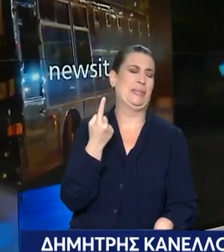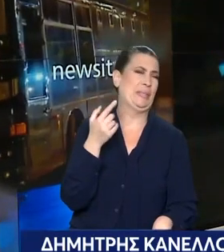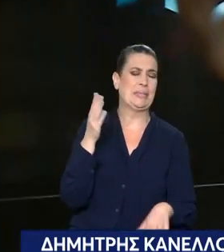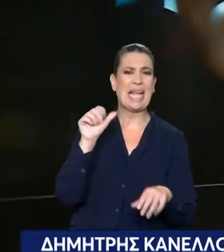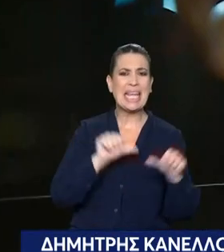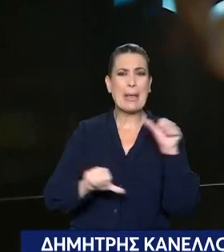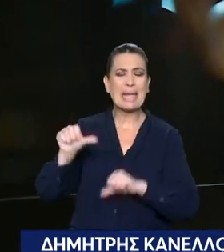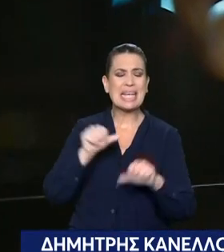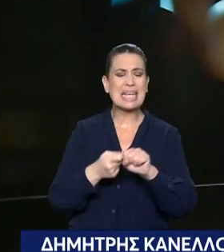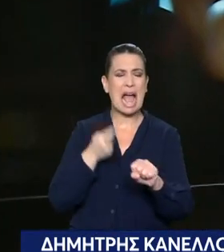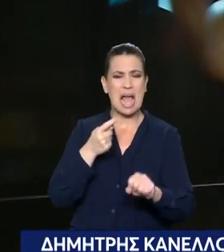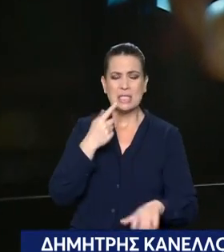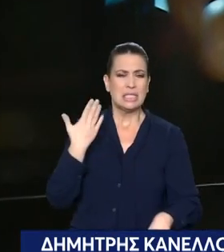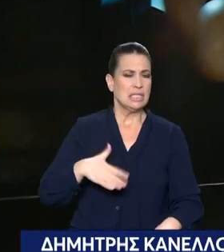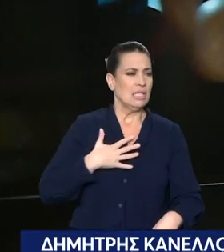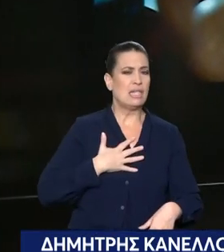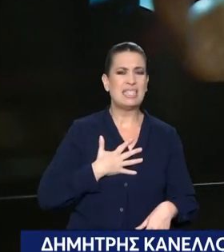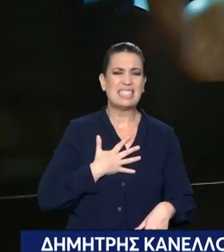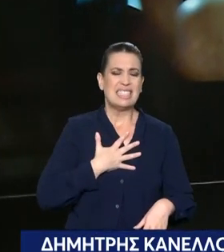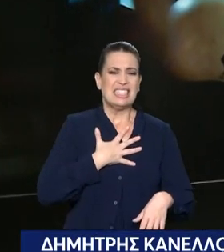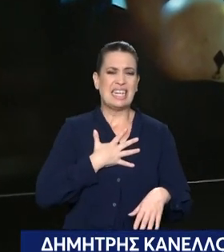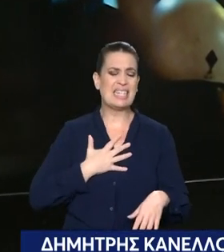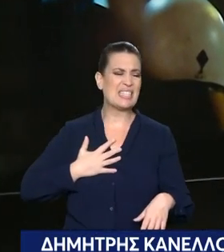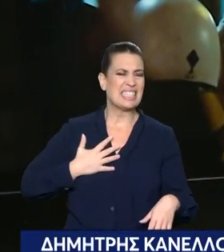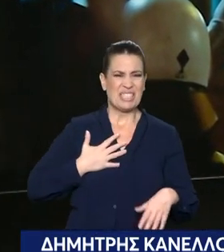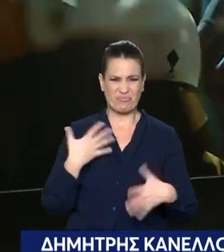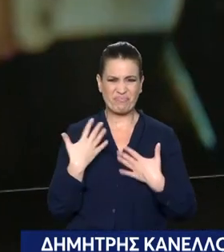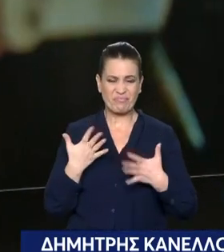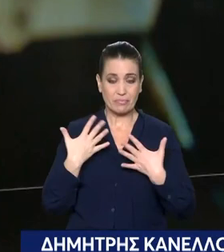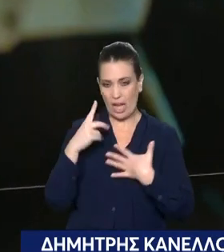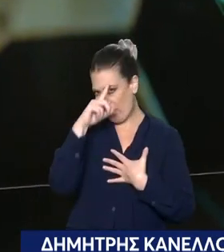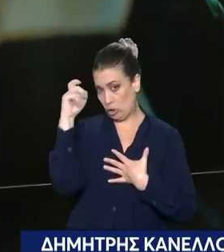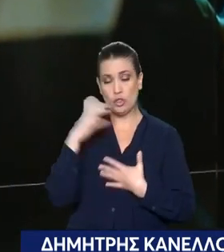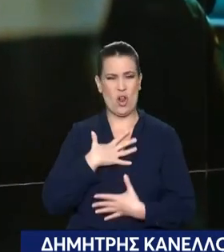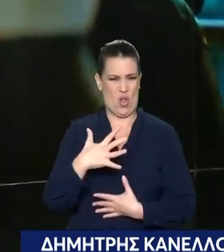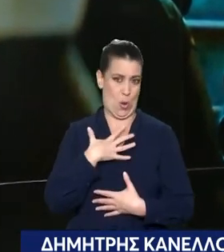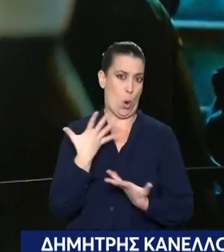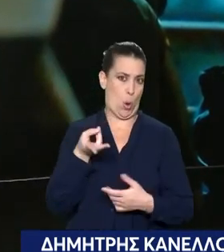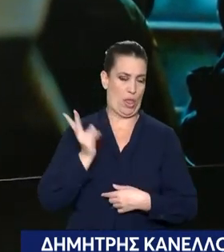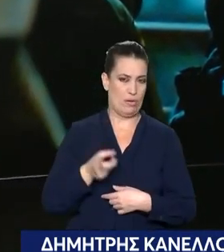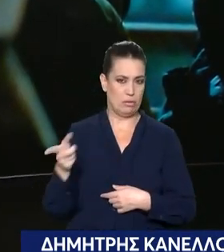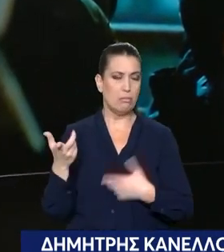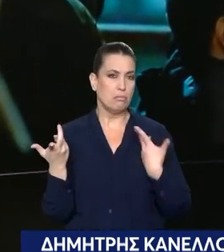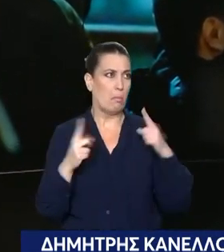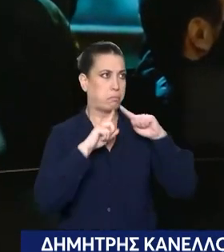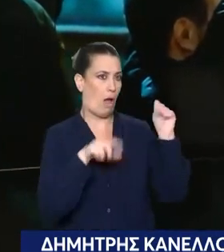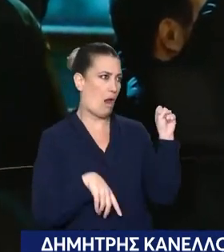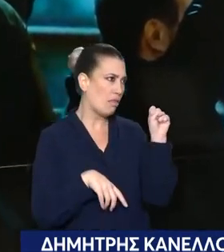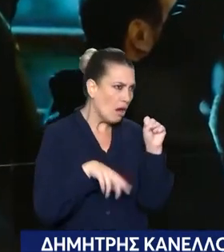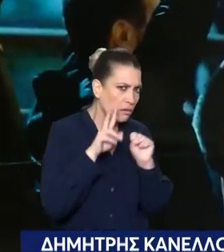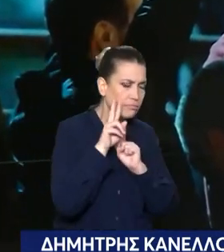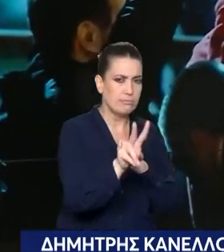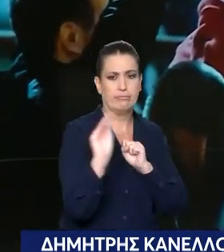προκληθεί από την εκτεταμένη χρήση χημικών, και ανοίξαμε και τα παράθυρα πέρα από την αστυνομία. Γιατί την αστυνομία αυτό που λέγεται είναι ότι κάποιοι βγήκαν από το